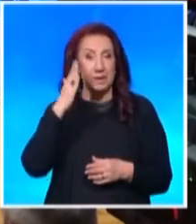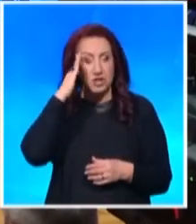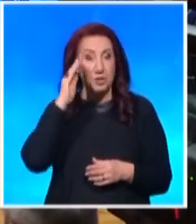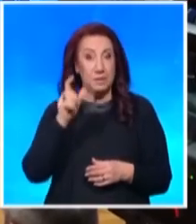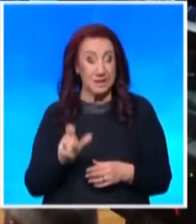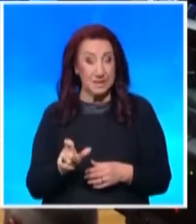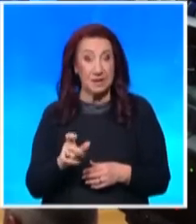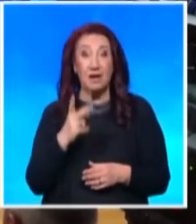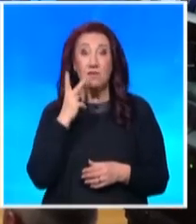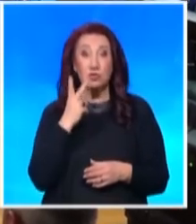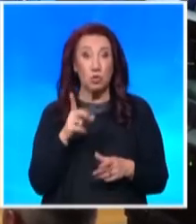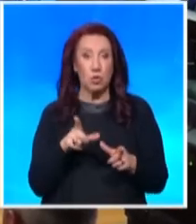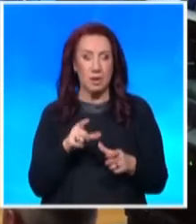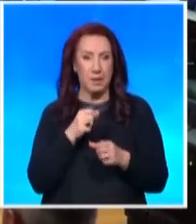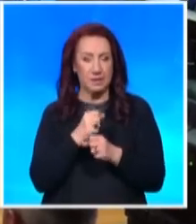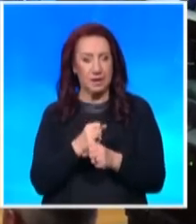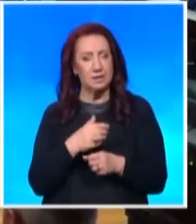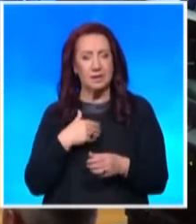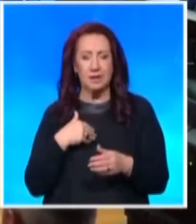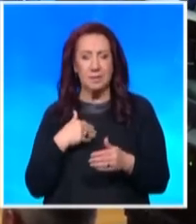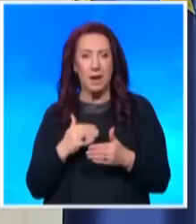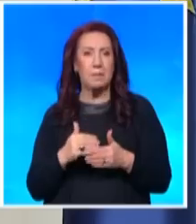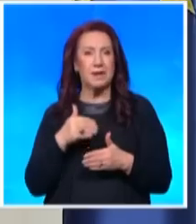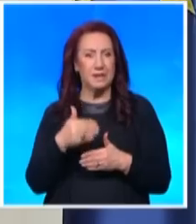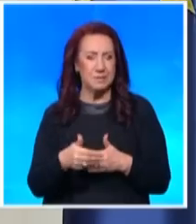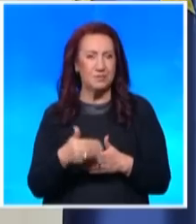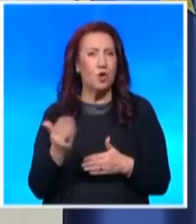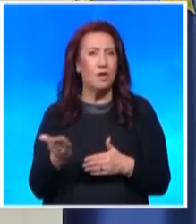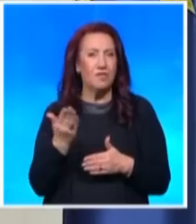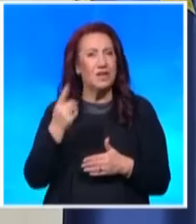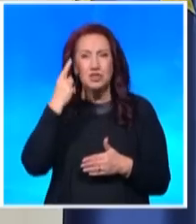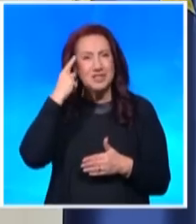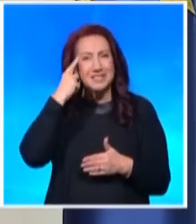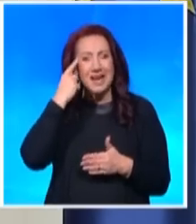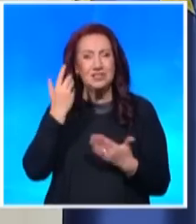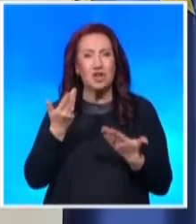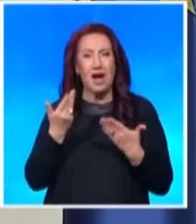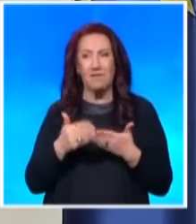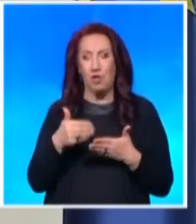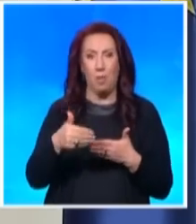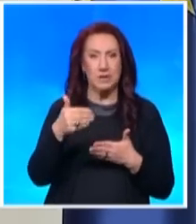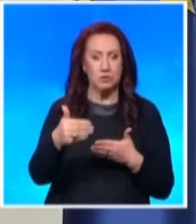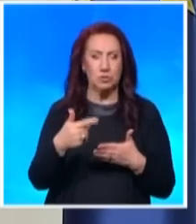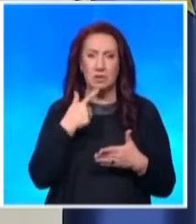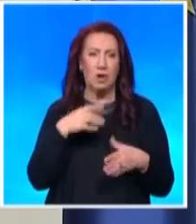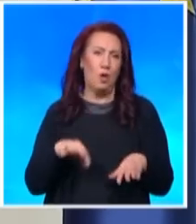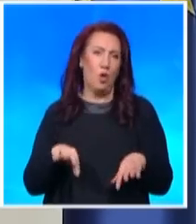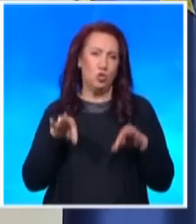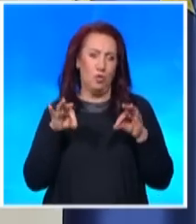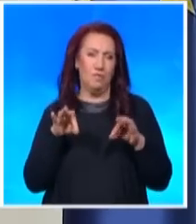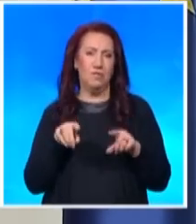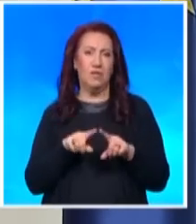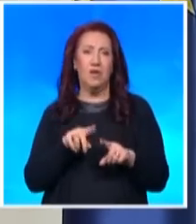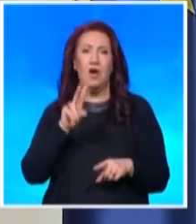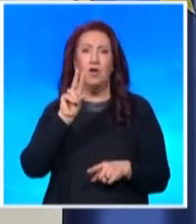предимство. Вече знаеш какво предстои и си готов за втория сезон